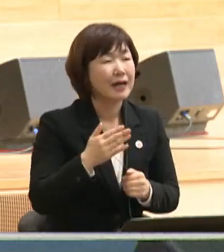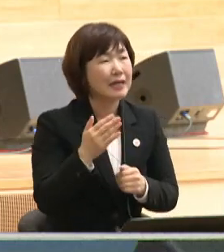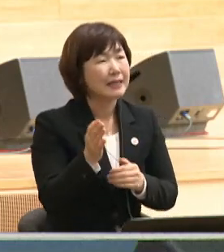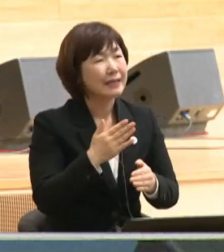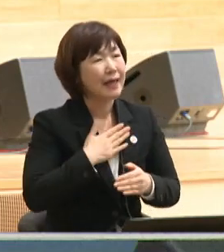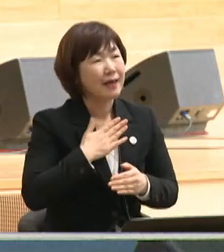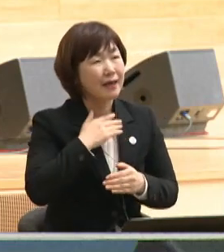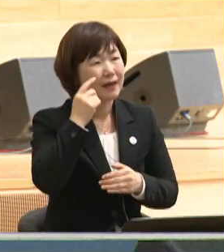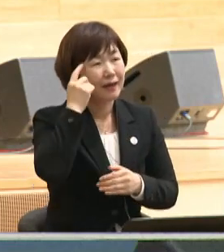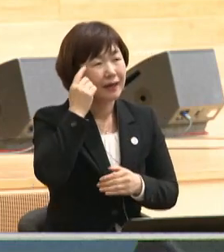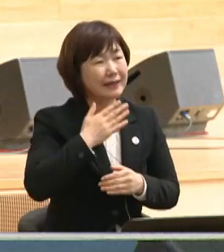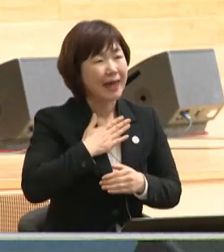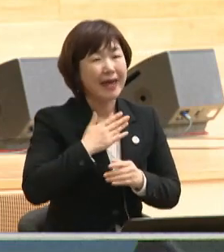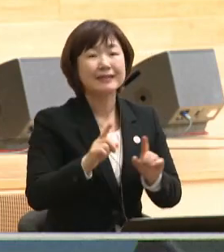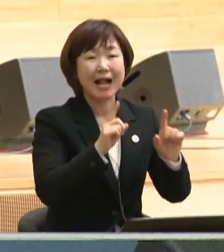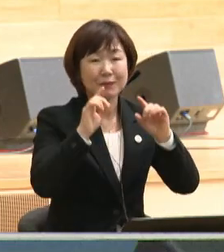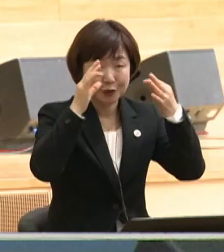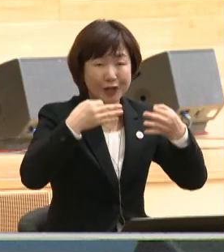돌아보면요